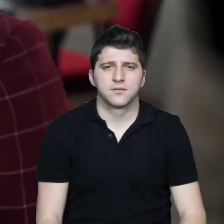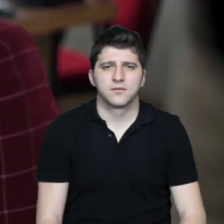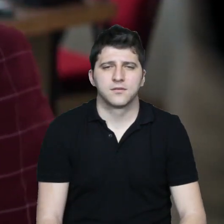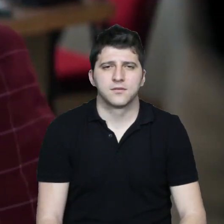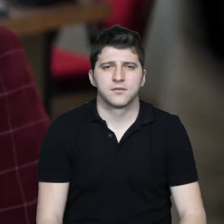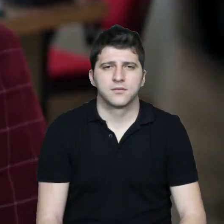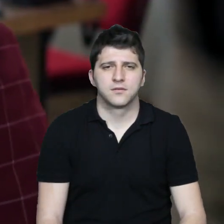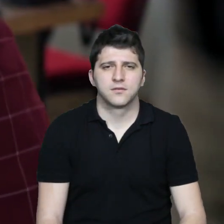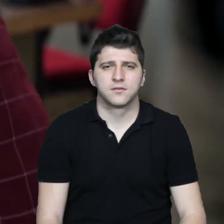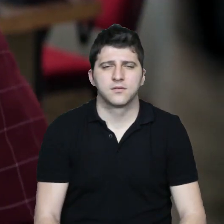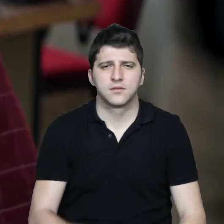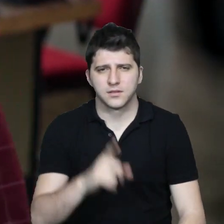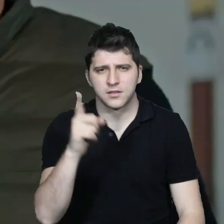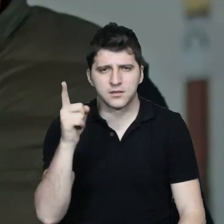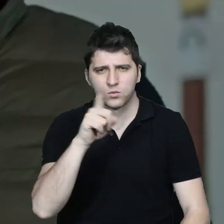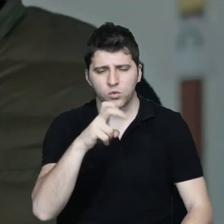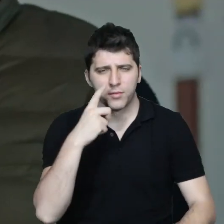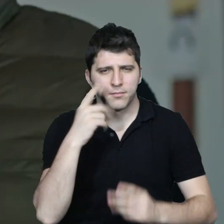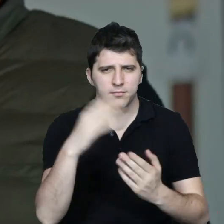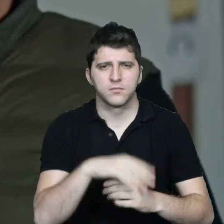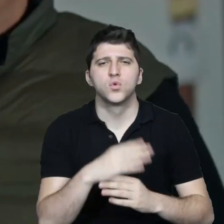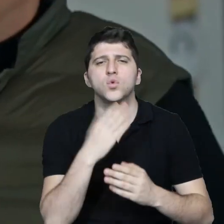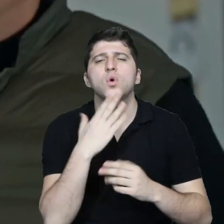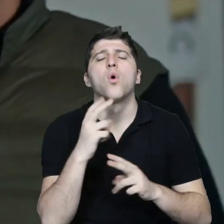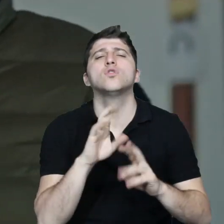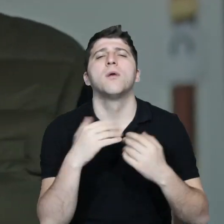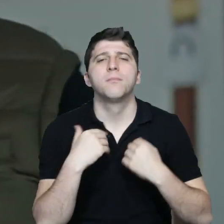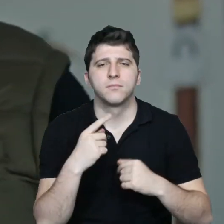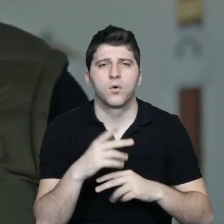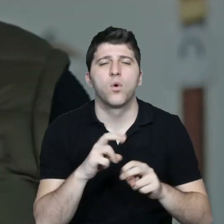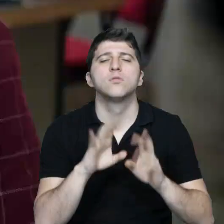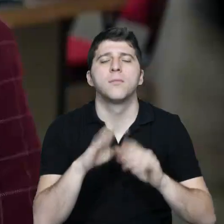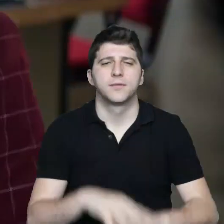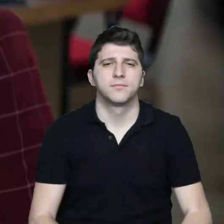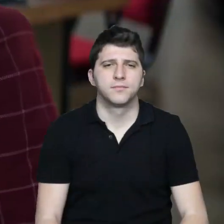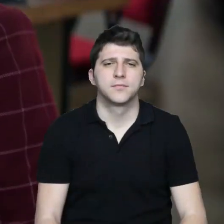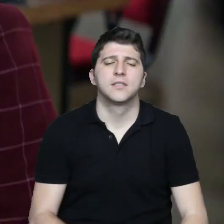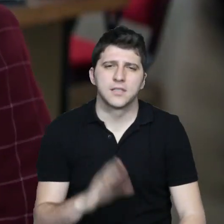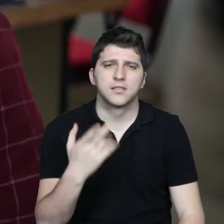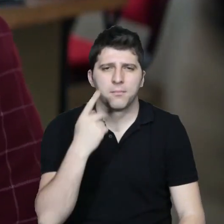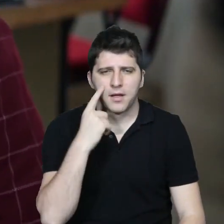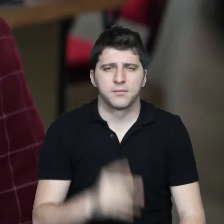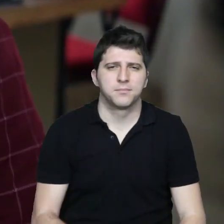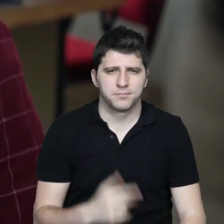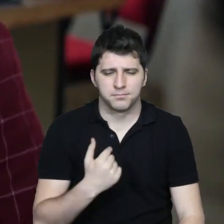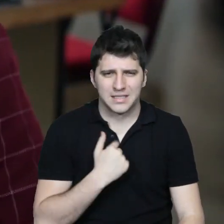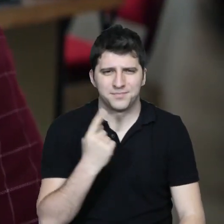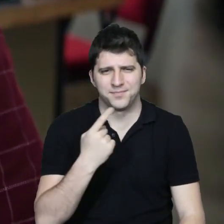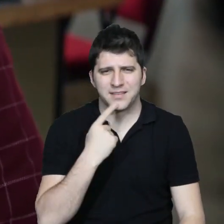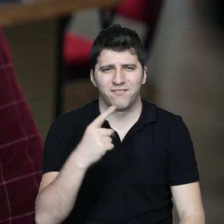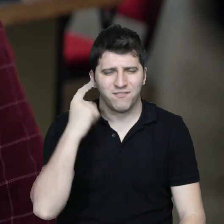Sen geç bakalım, şöyle bir otur bakalım. Yok, oturmam. Oturmam mı? Neyse bak, ben şöyle bir şey